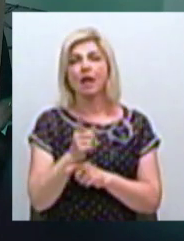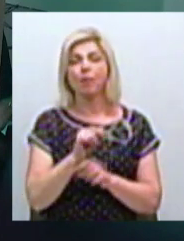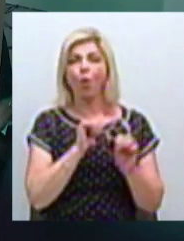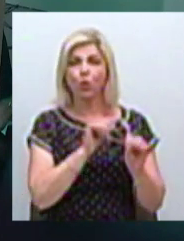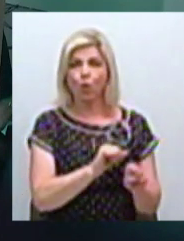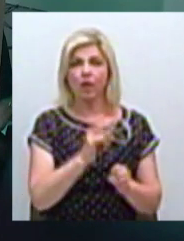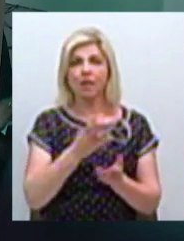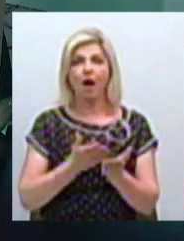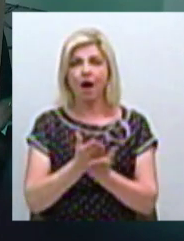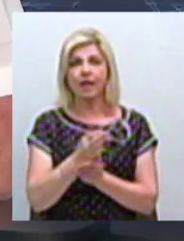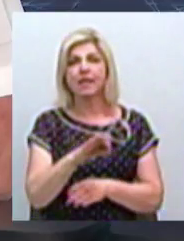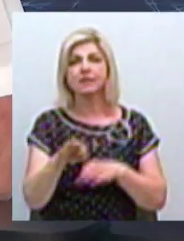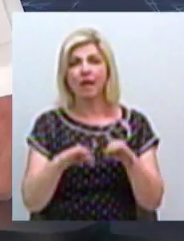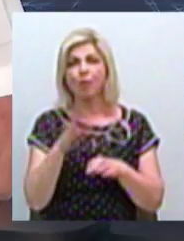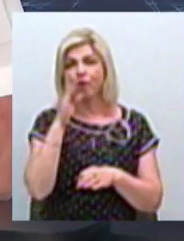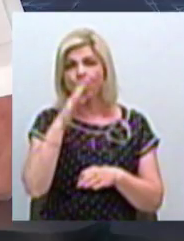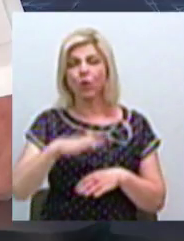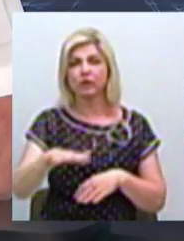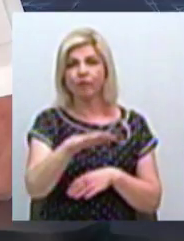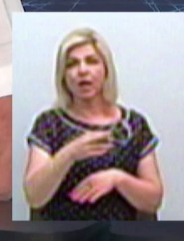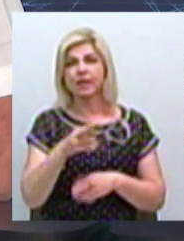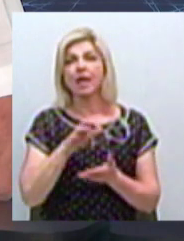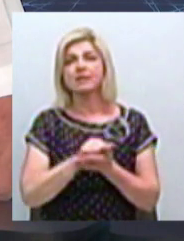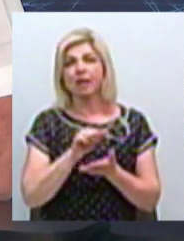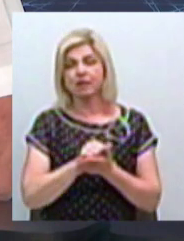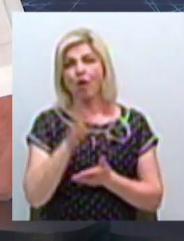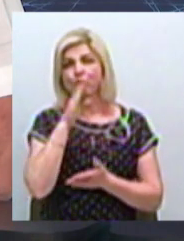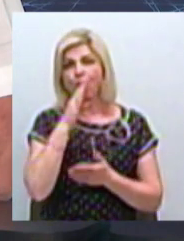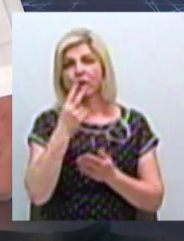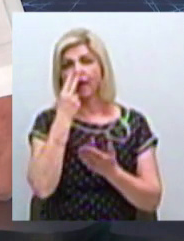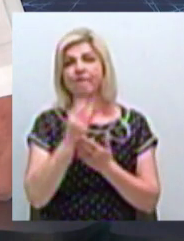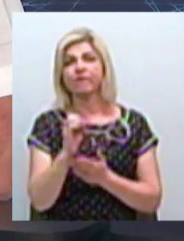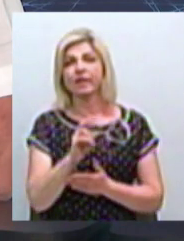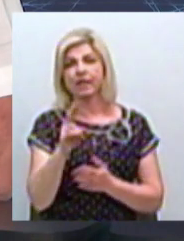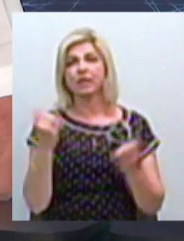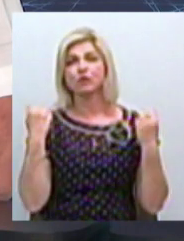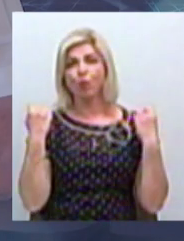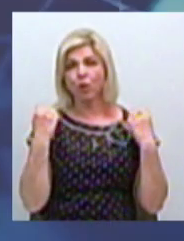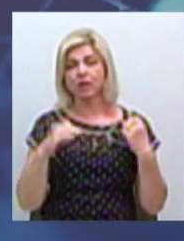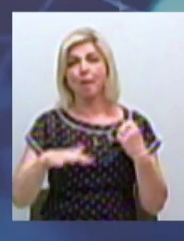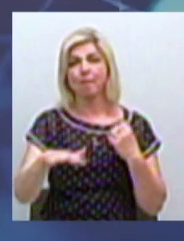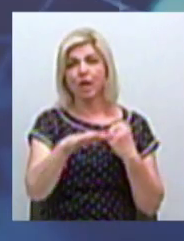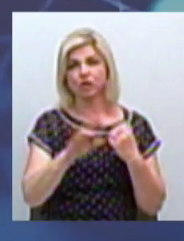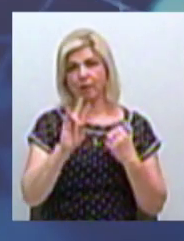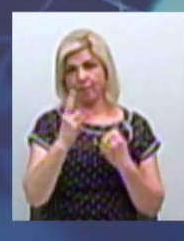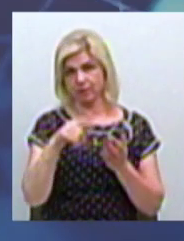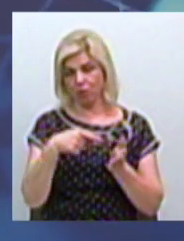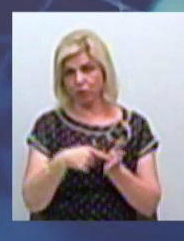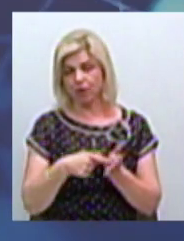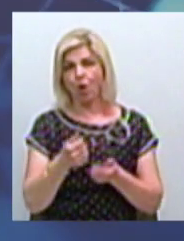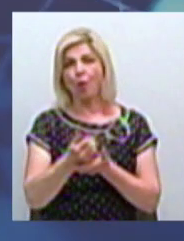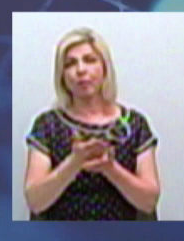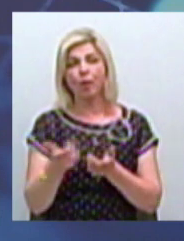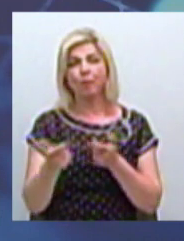на картах-схемах водний простір для занять водними видами спорту в межах міста Миколаєва, забезпечити